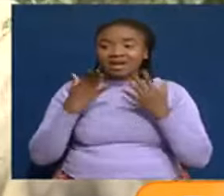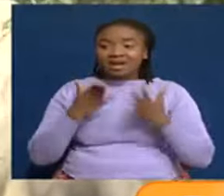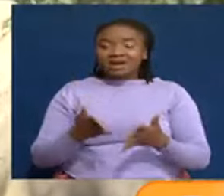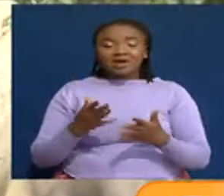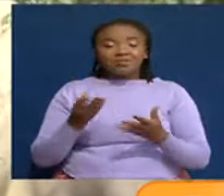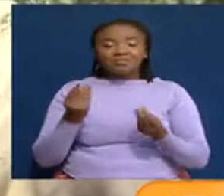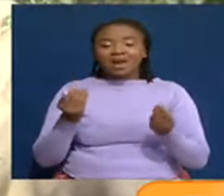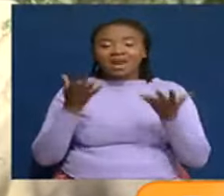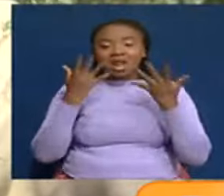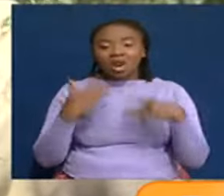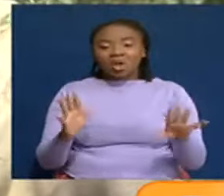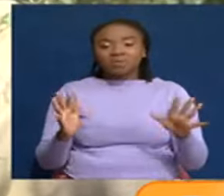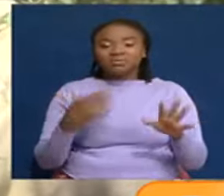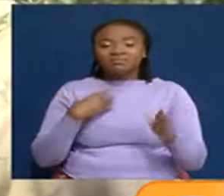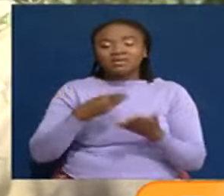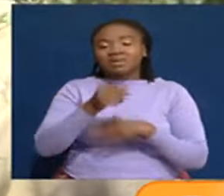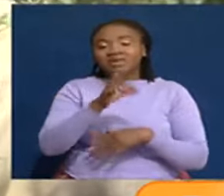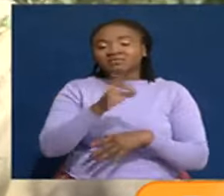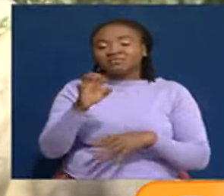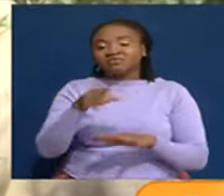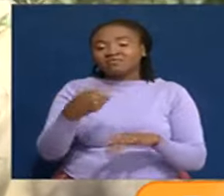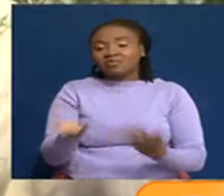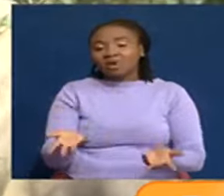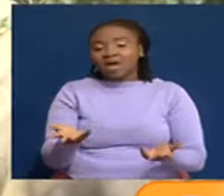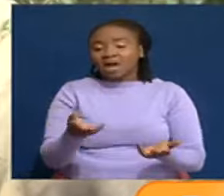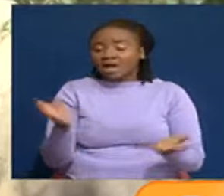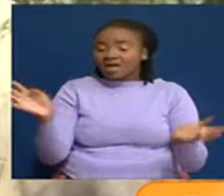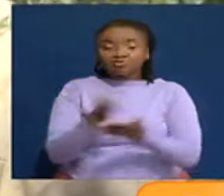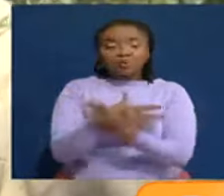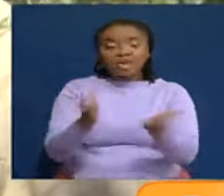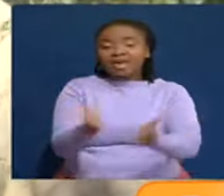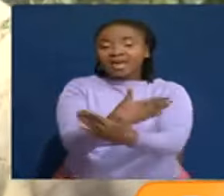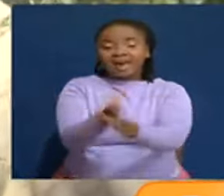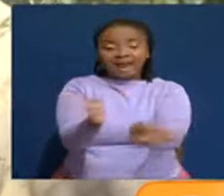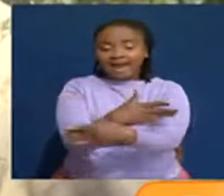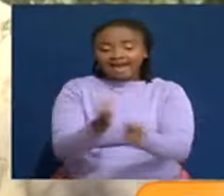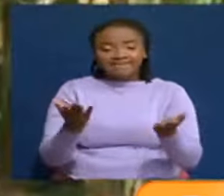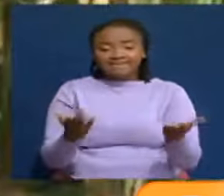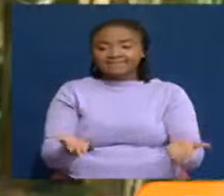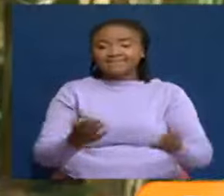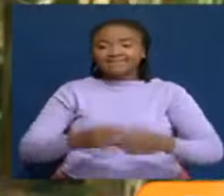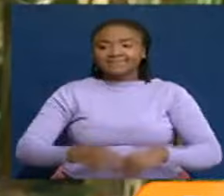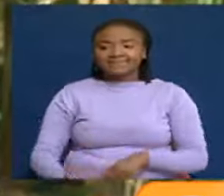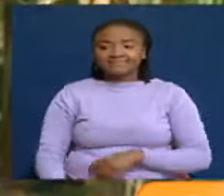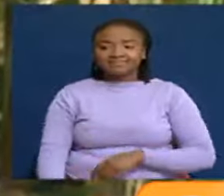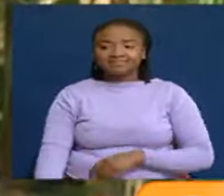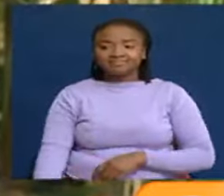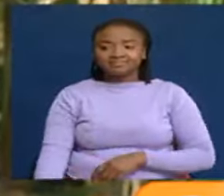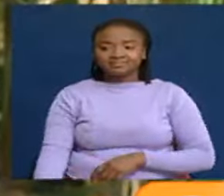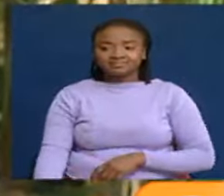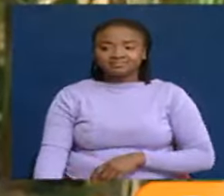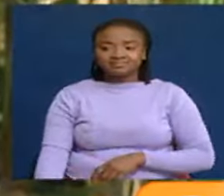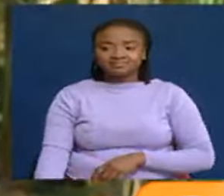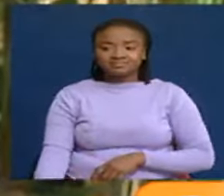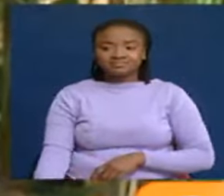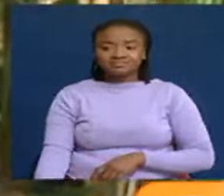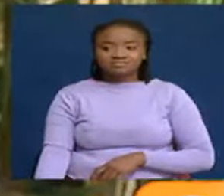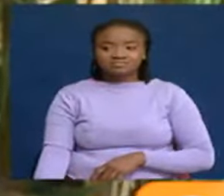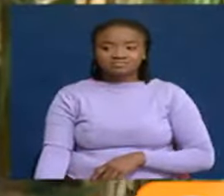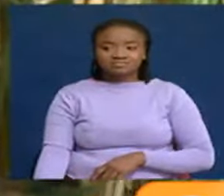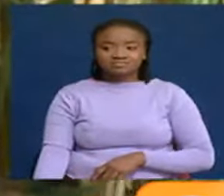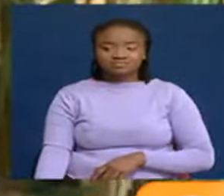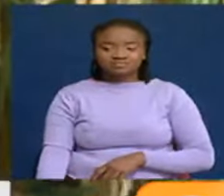pesa, siwezi pata pesa ya kulipa shule za mtoto. Yote zimeenda chini na Yesu jua yeye imeharibika. Hata kule